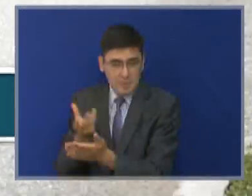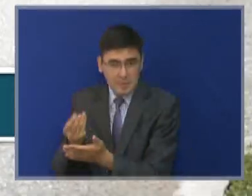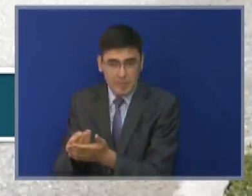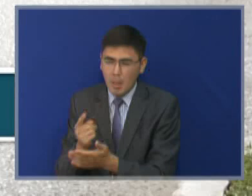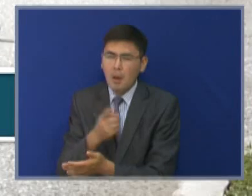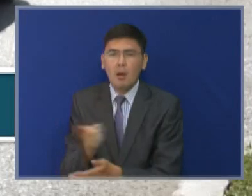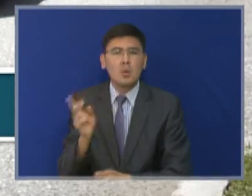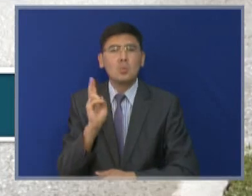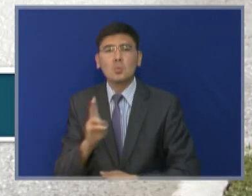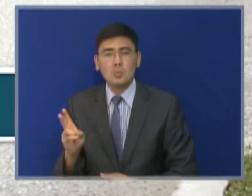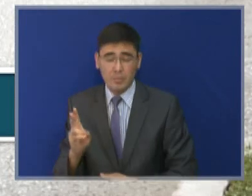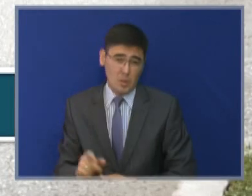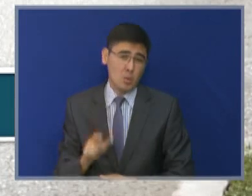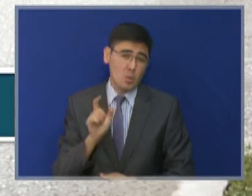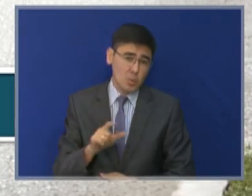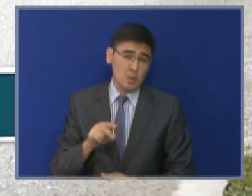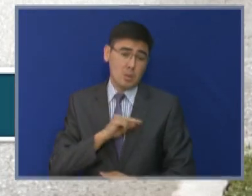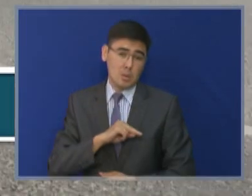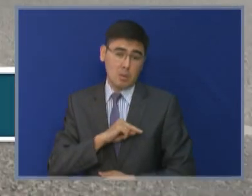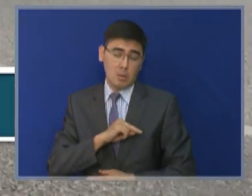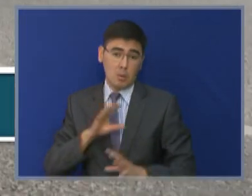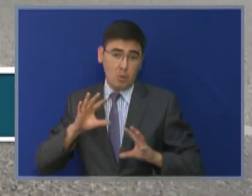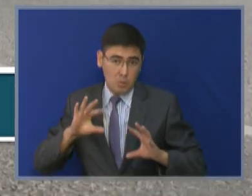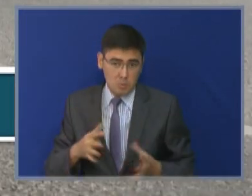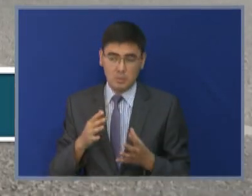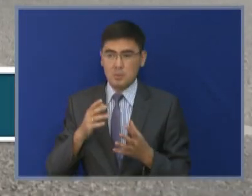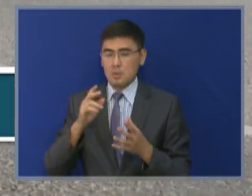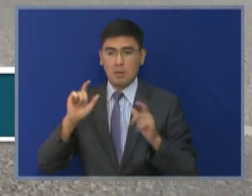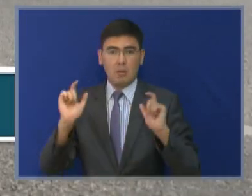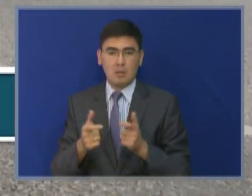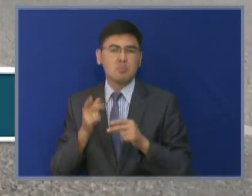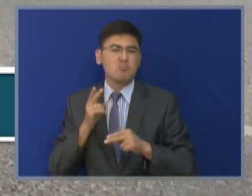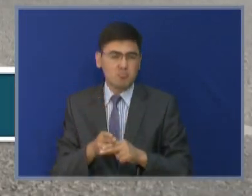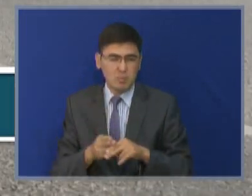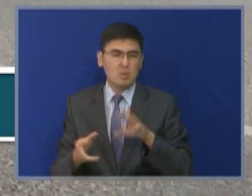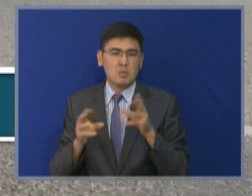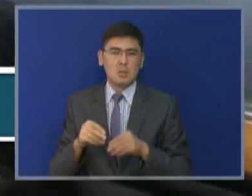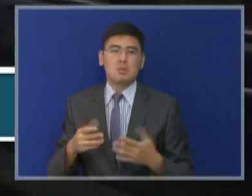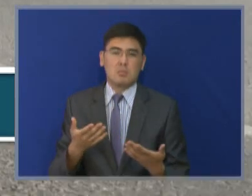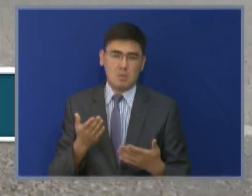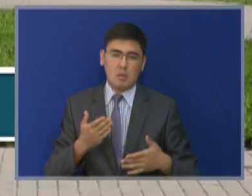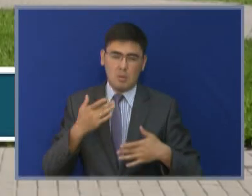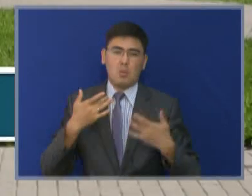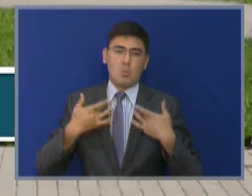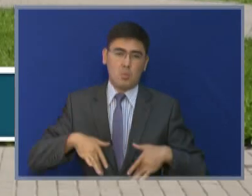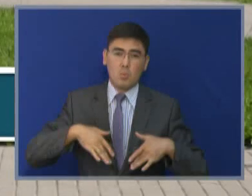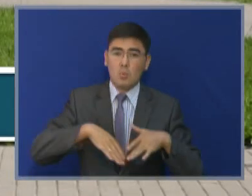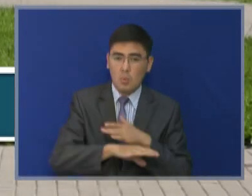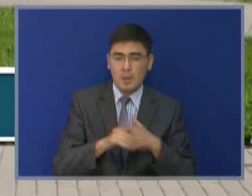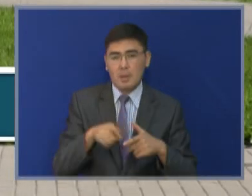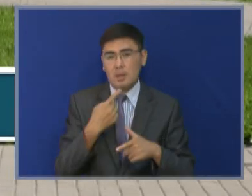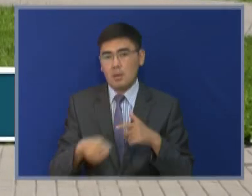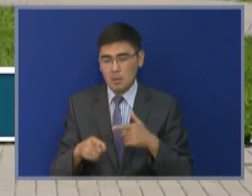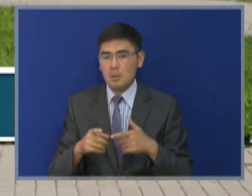жүрген қызметкерлерге, жеке кәсіпкерлер, жеке тәжірибемен айналысатын адамдар, азаматтық құқықтық сипаттағы шарт бойынша